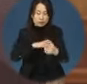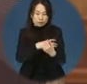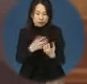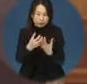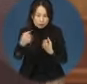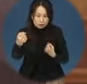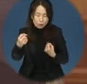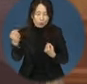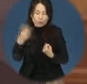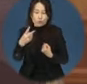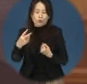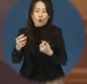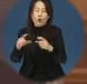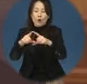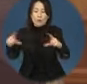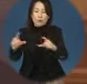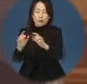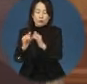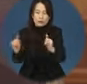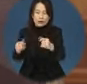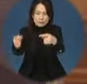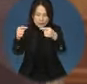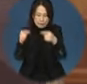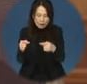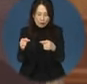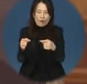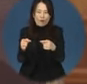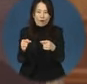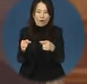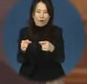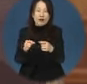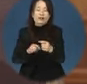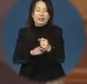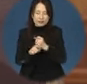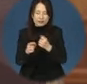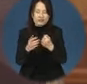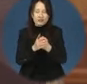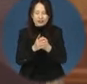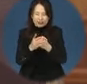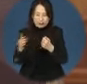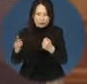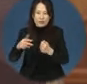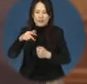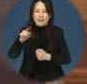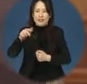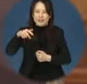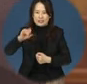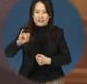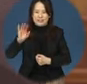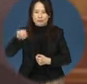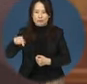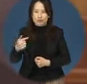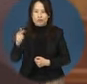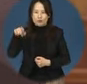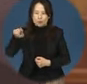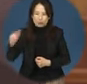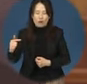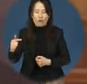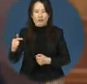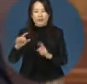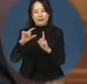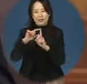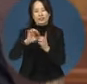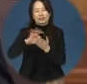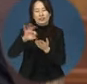효율적으로 될 수 있는 것을 견인할 수 있다는 뜻에서 주민의 참여를 전제로 해서 자치 볼것 이란 용어를 제 3 문제는